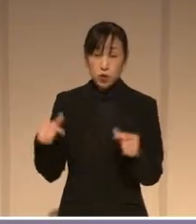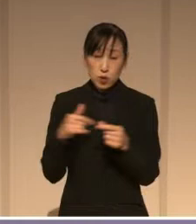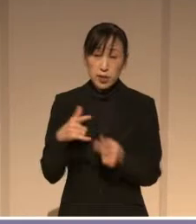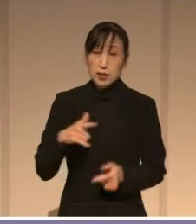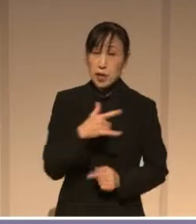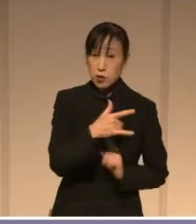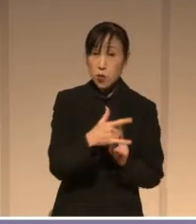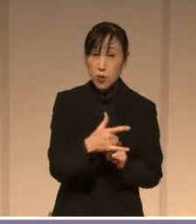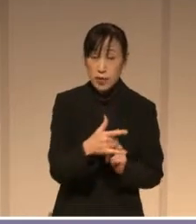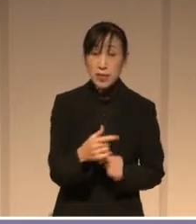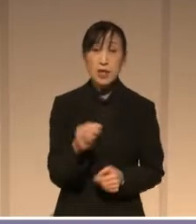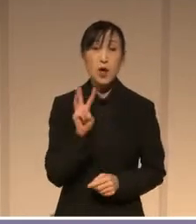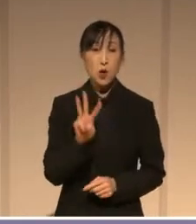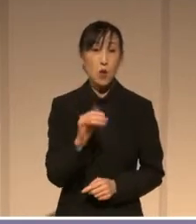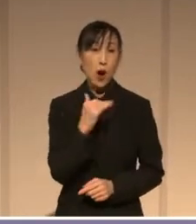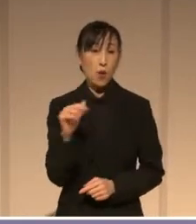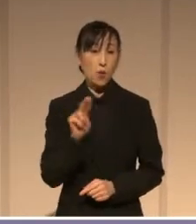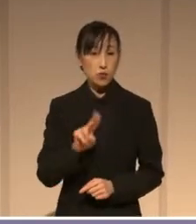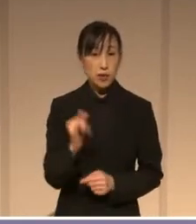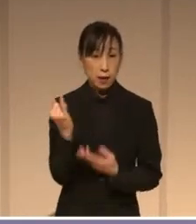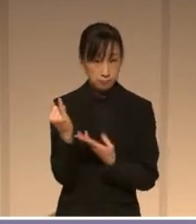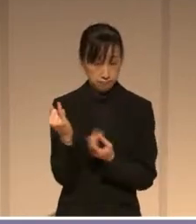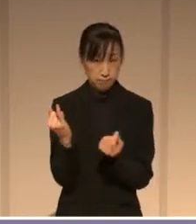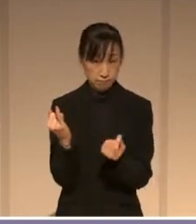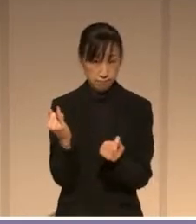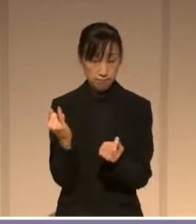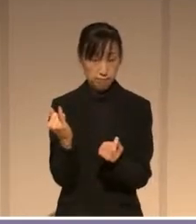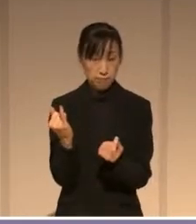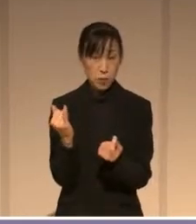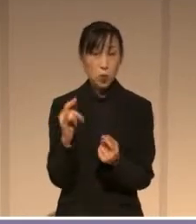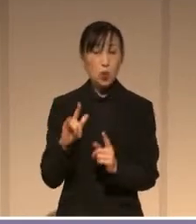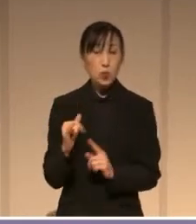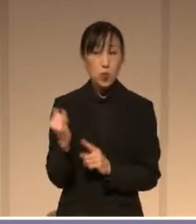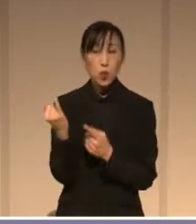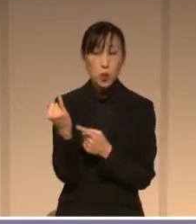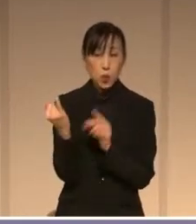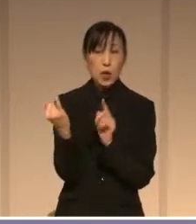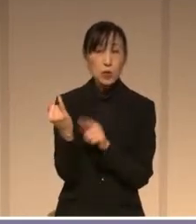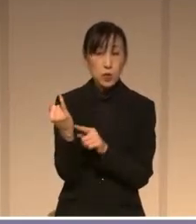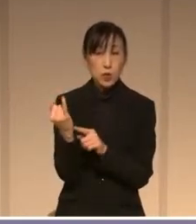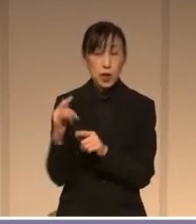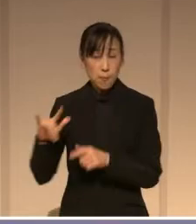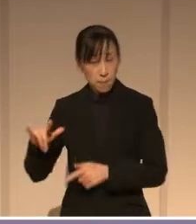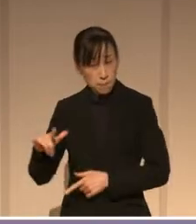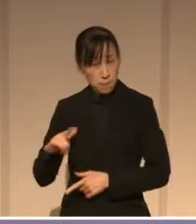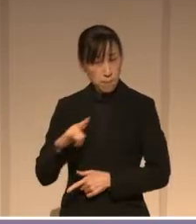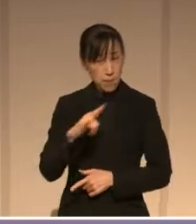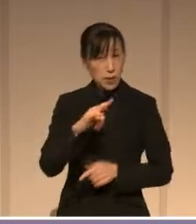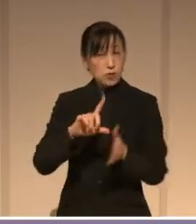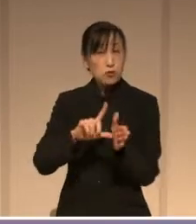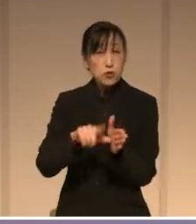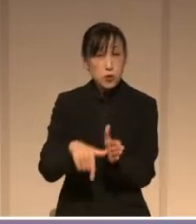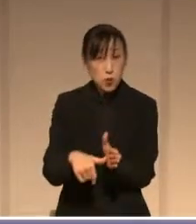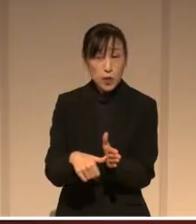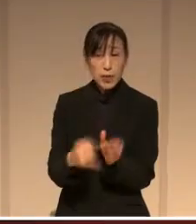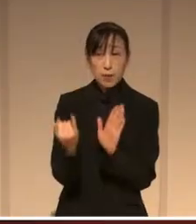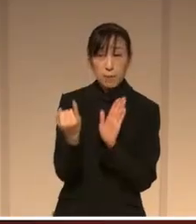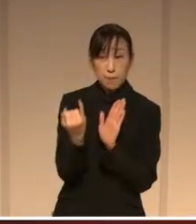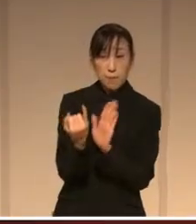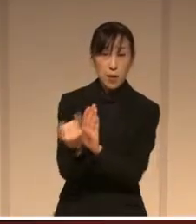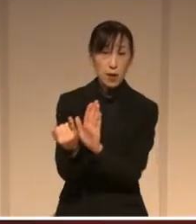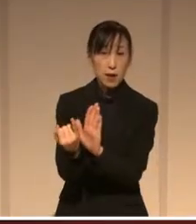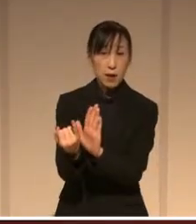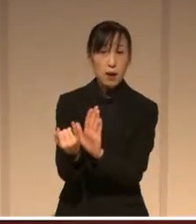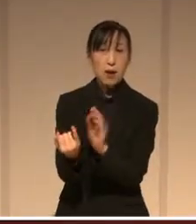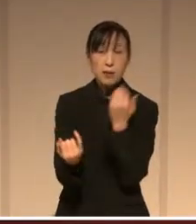53ですねそしてこの小さな飛行機が幅耐えていくときに跡を使用するあのパフォーマンスをなさって